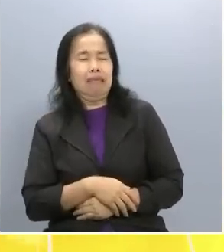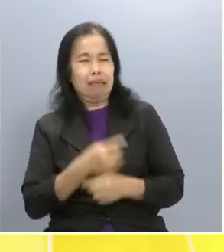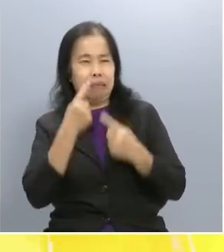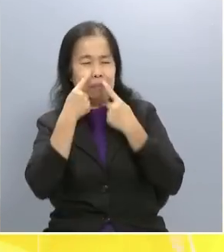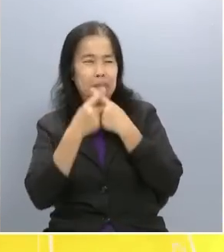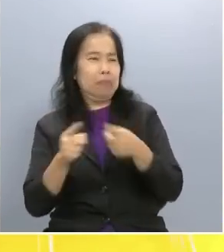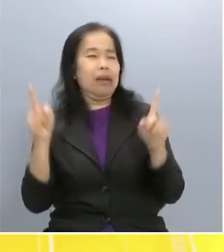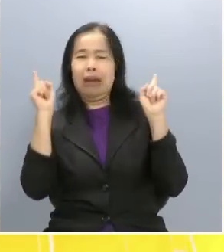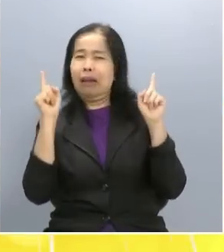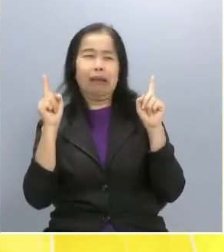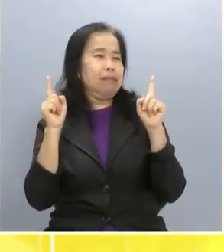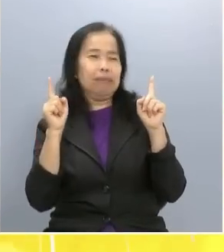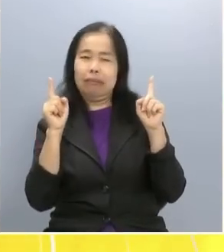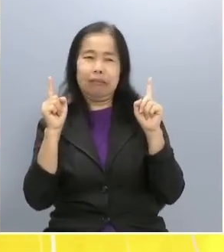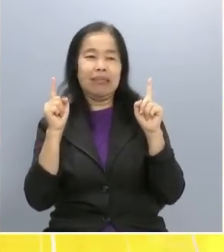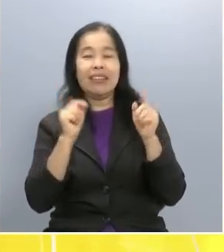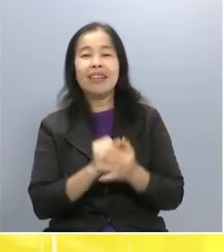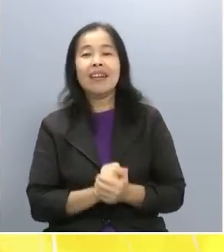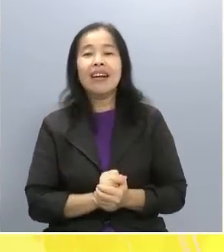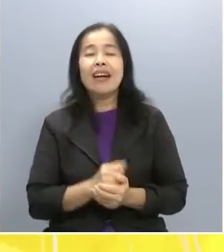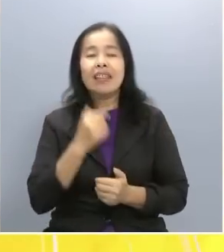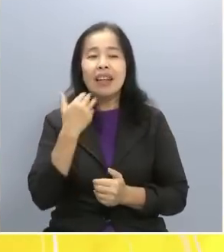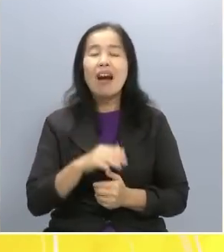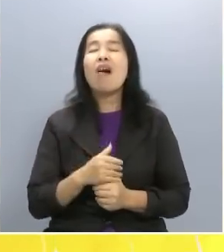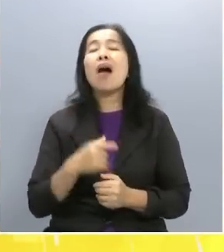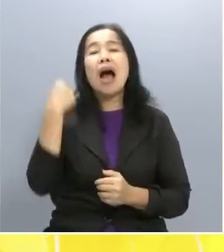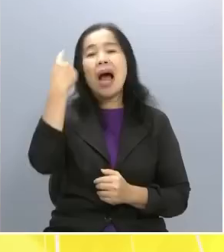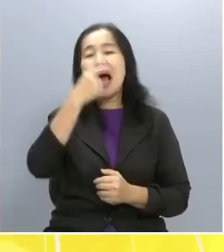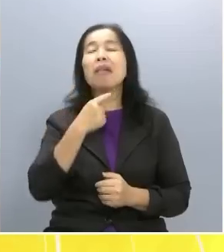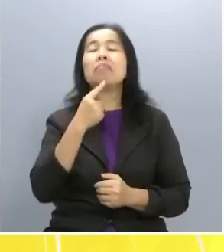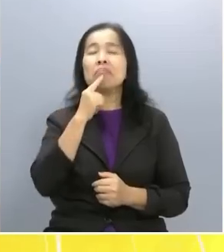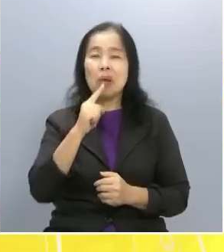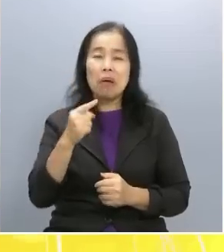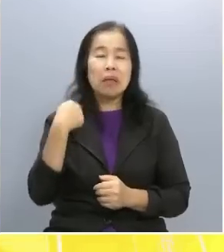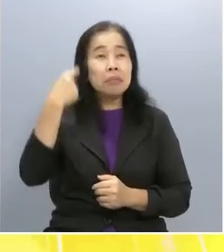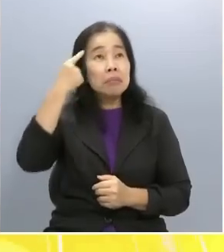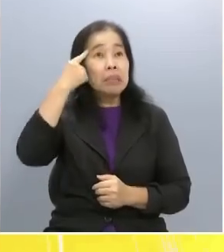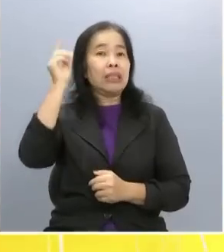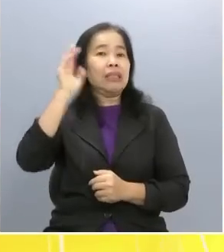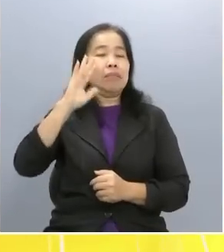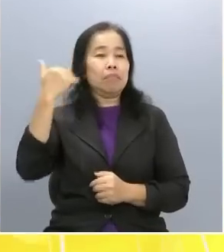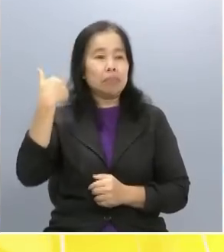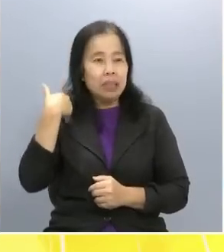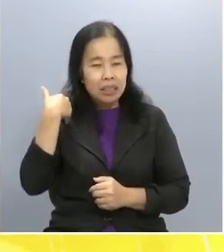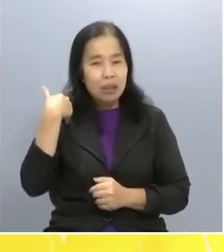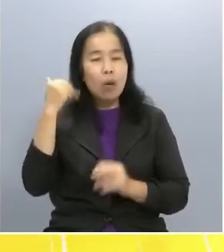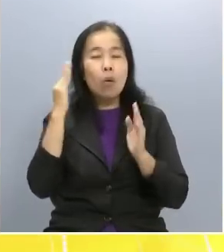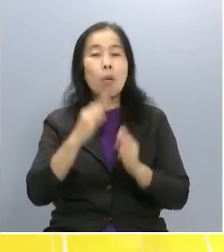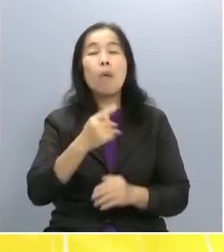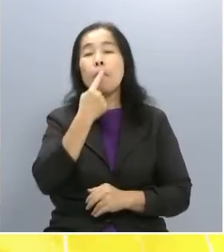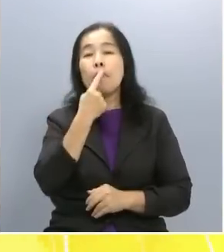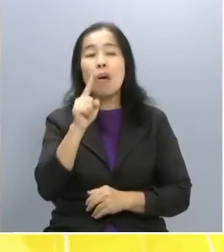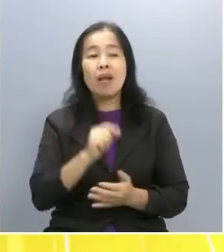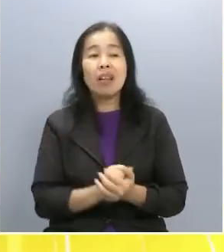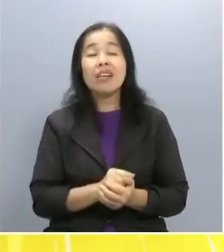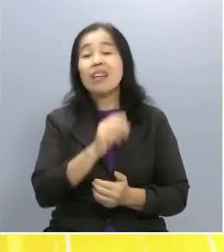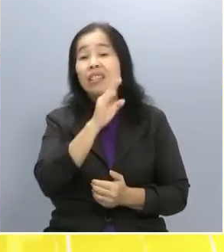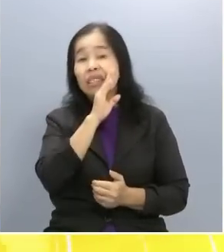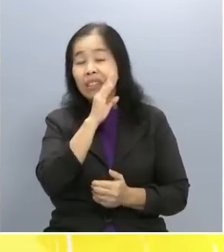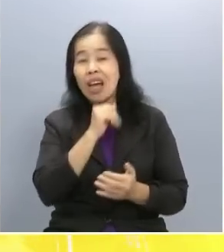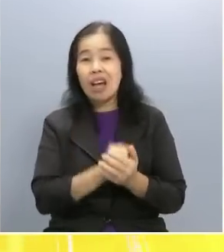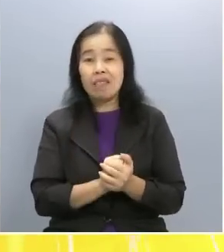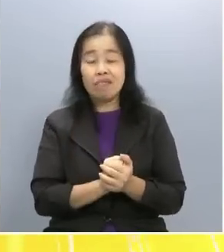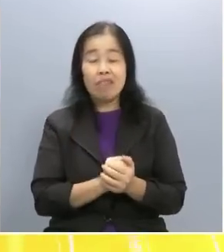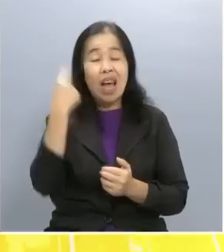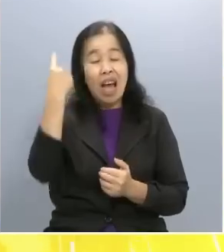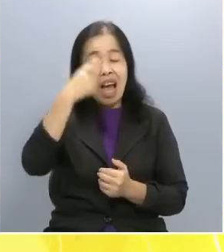ากมันเทียบกันไม่ได ้และแน่นอนไม่มีใครคาดคิดถึงขนาดบางคนบอกนี่ถ้าคนที่อาจจะเป็นนายก